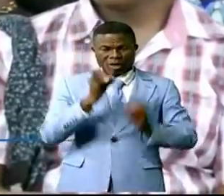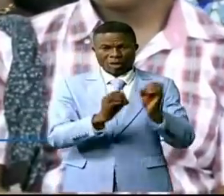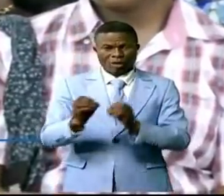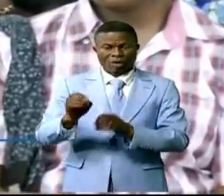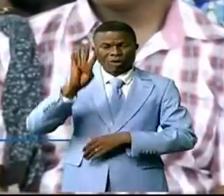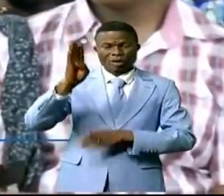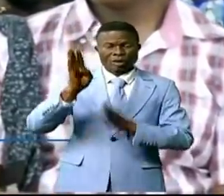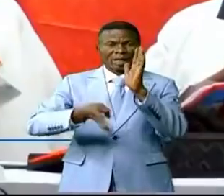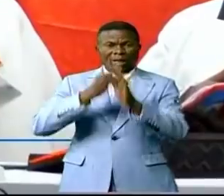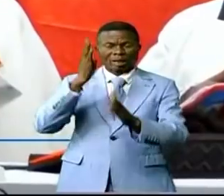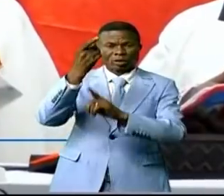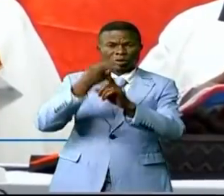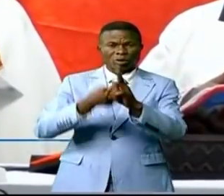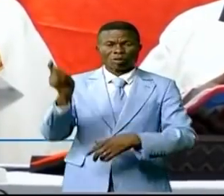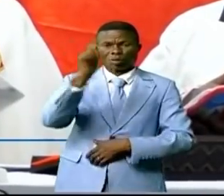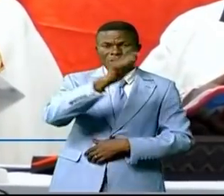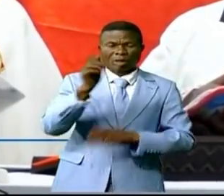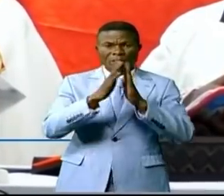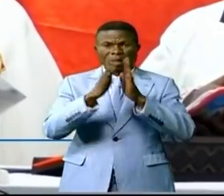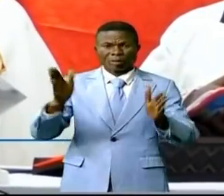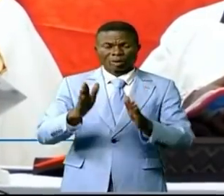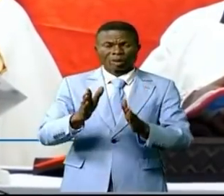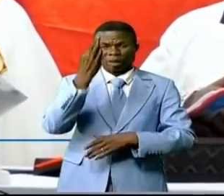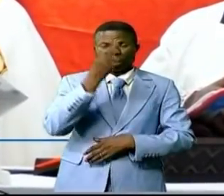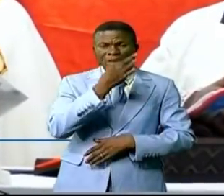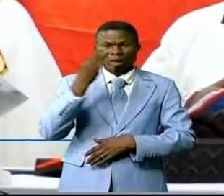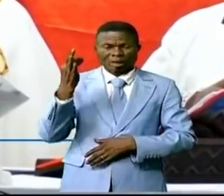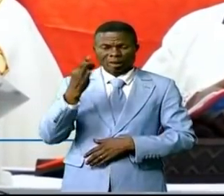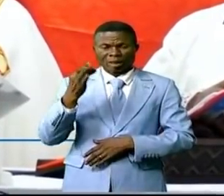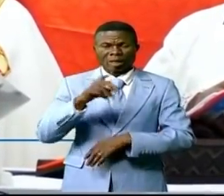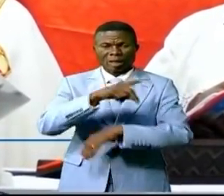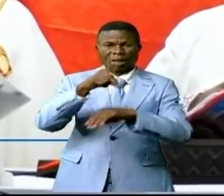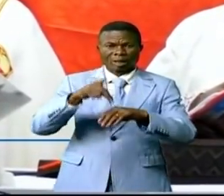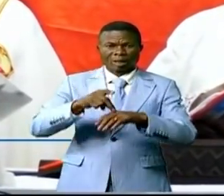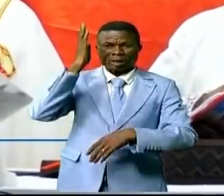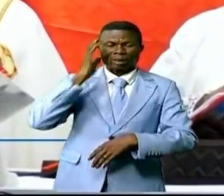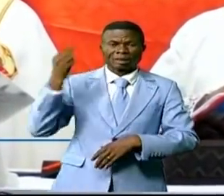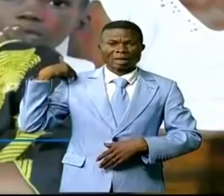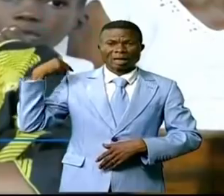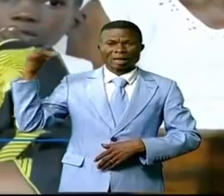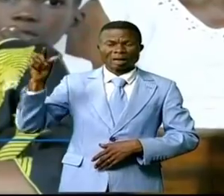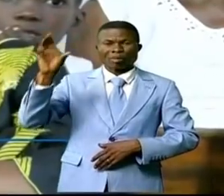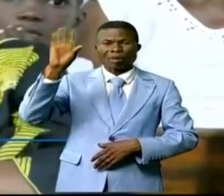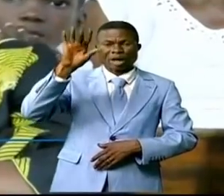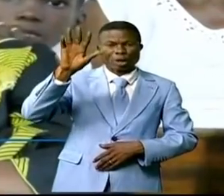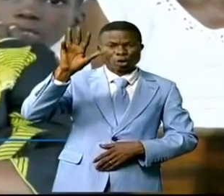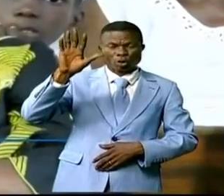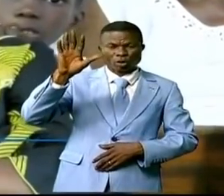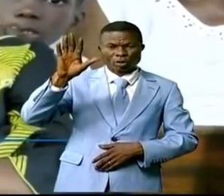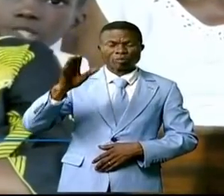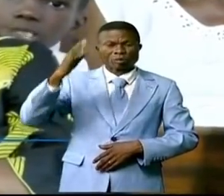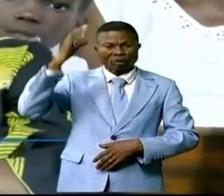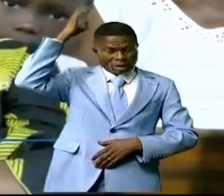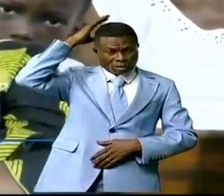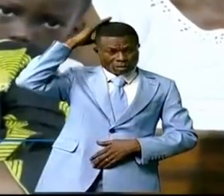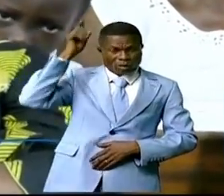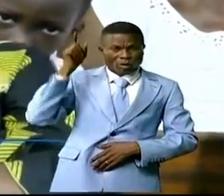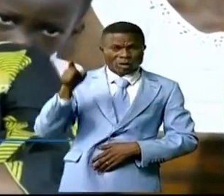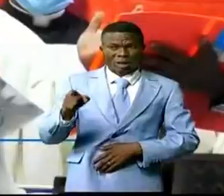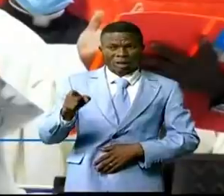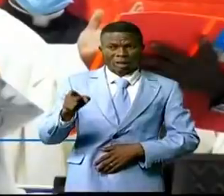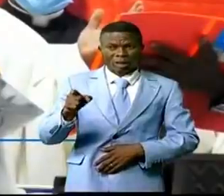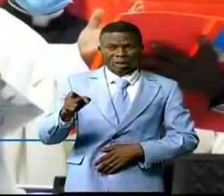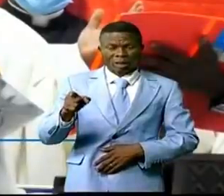jeudi 14 avril la messe de la Seine du Seigneur à la paroisse Saint-Gabriel de Yolo. Dans son homélie, Monseigneur Crispin Kimbeni